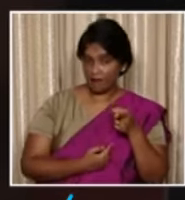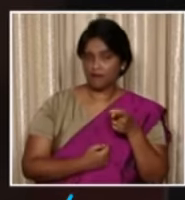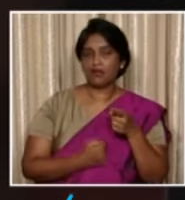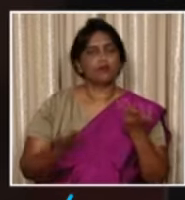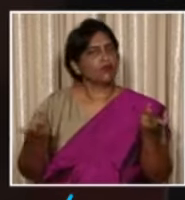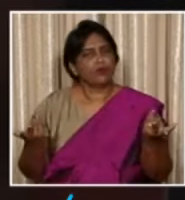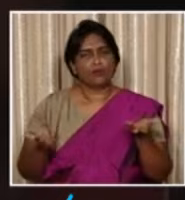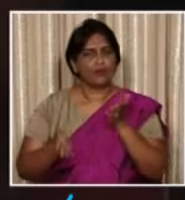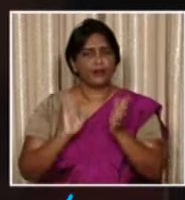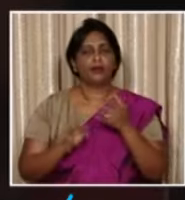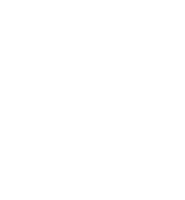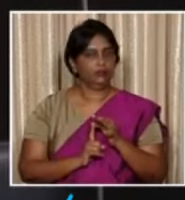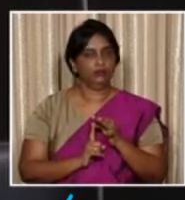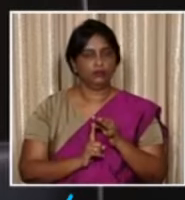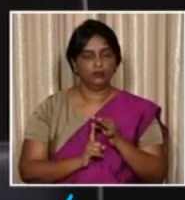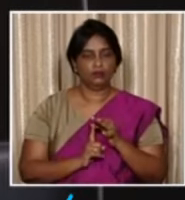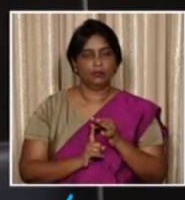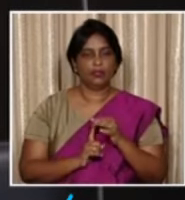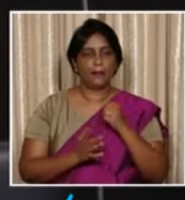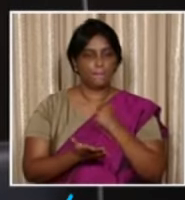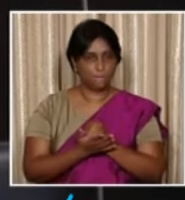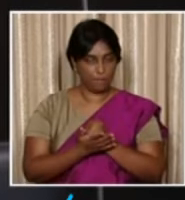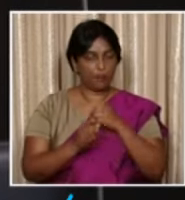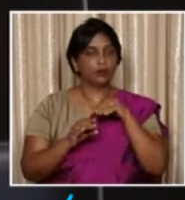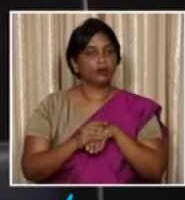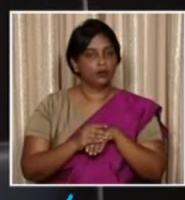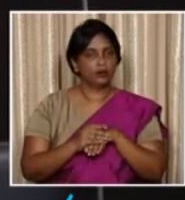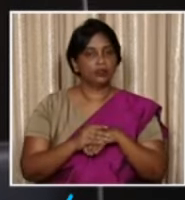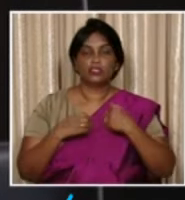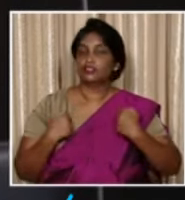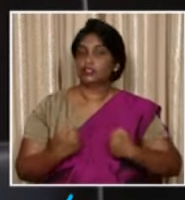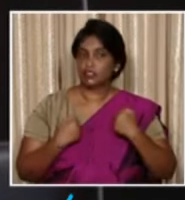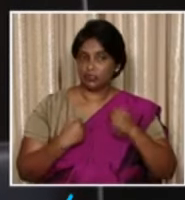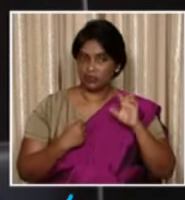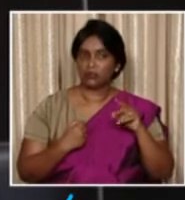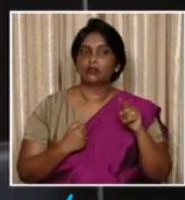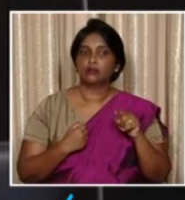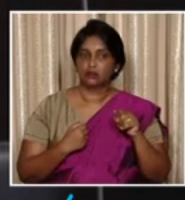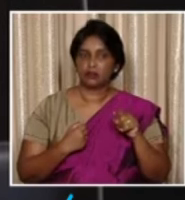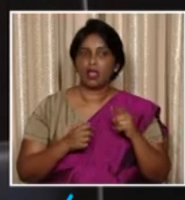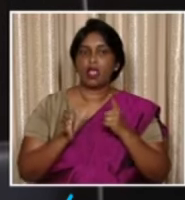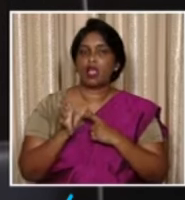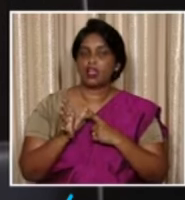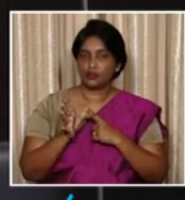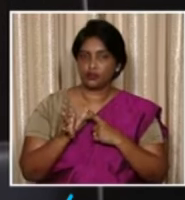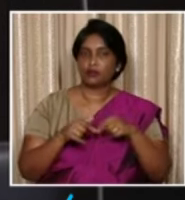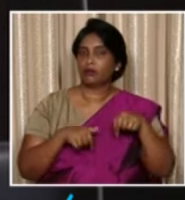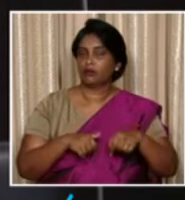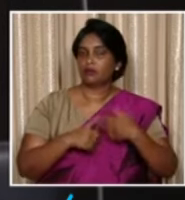කවුද ඒ කියන කාරණේ පැහැදිලි කරන්න වෙන්නේ. මහ බැංකුවේ හිටපු අධිපතිවරු වන එකක් තමයි අර්ජුන මහේන්ද්‍රන්ව